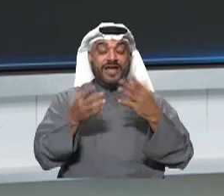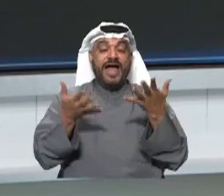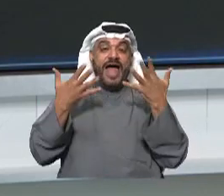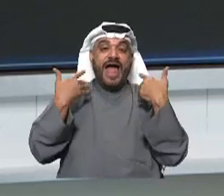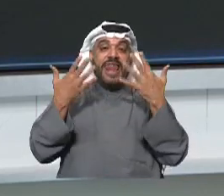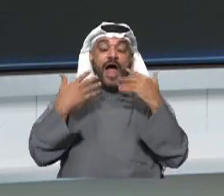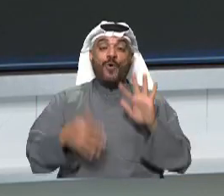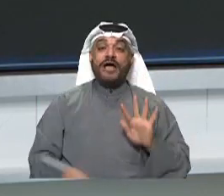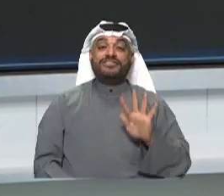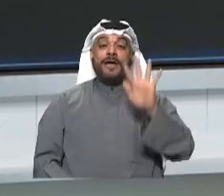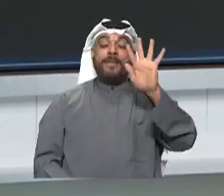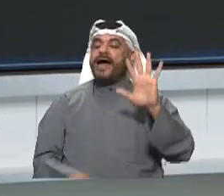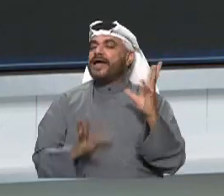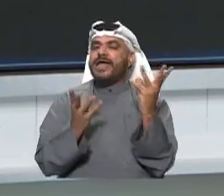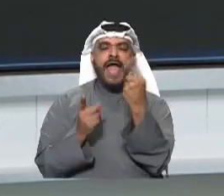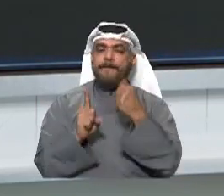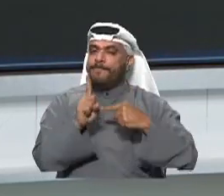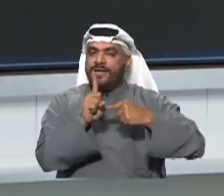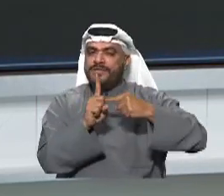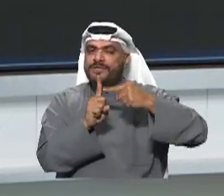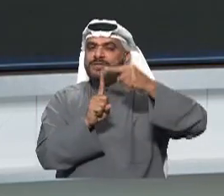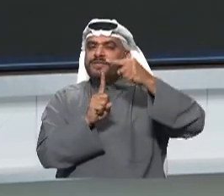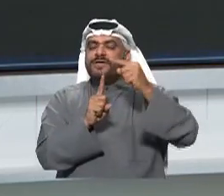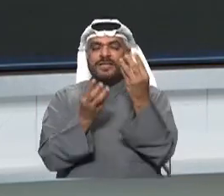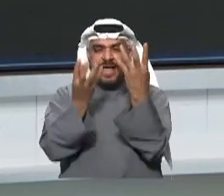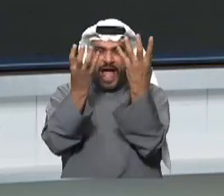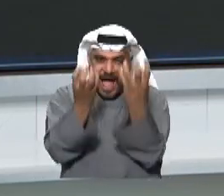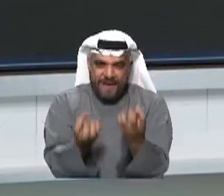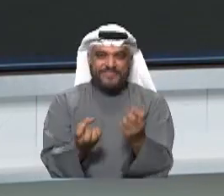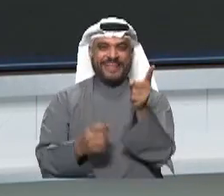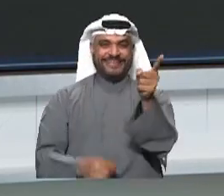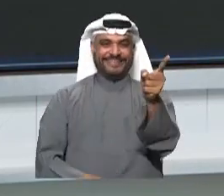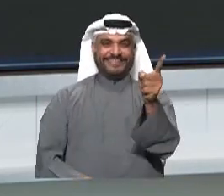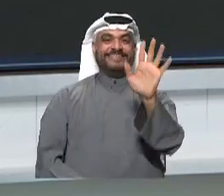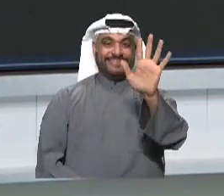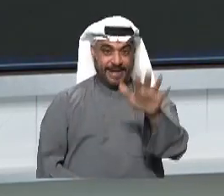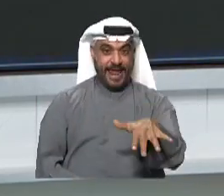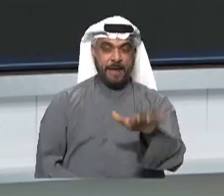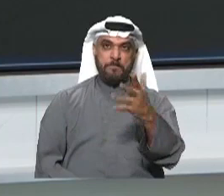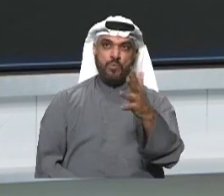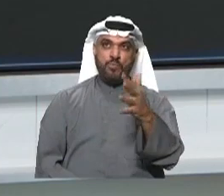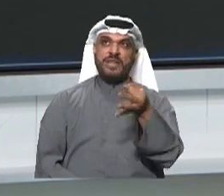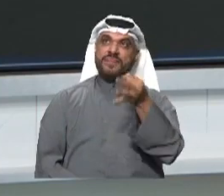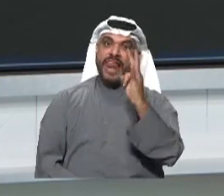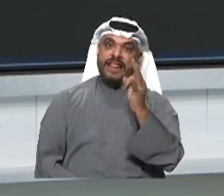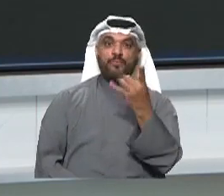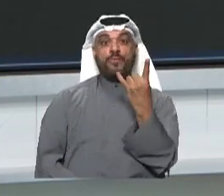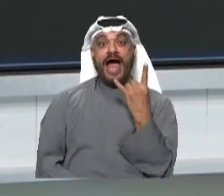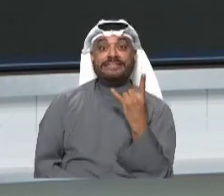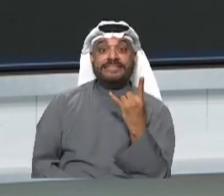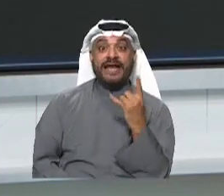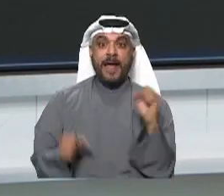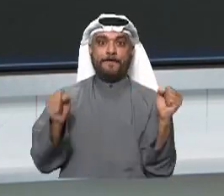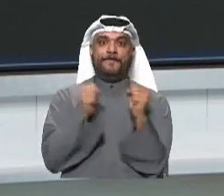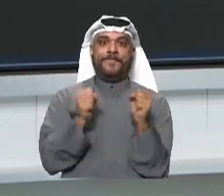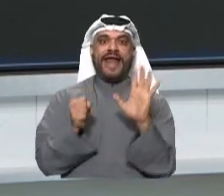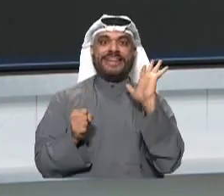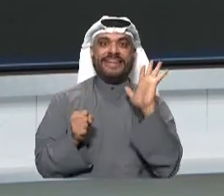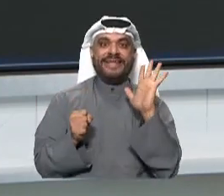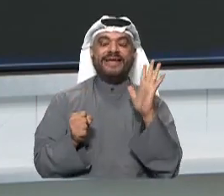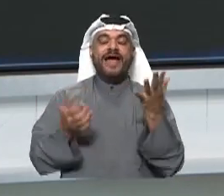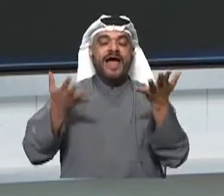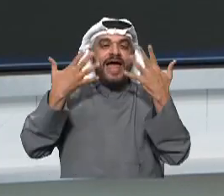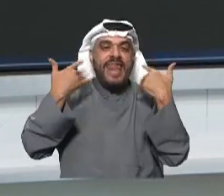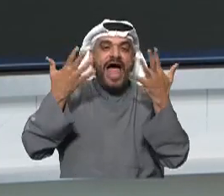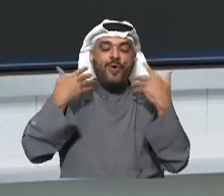قد تكون درجات الحراره المحسوسه اقل من المعدلات المسجله ومثل ما ذكرناها وشمالي غربي راح يكون خفيف الى معتدل